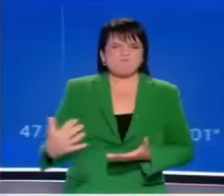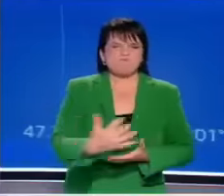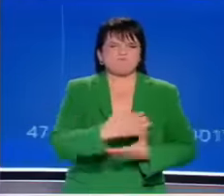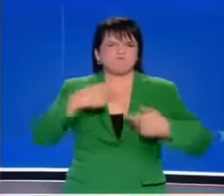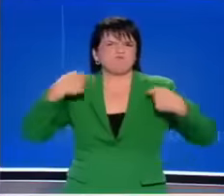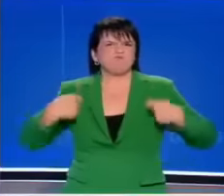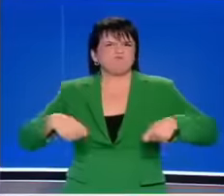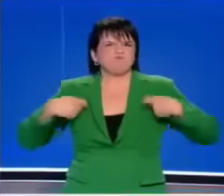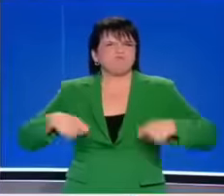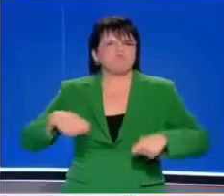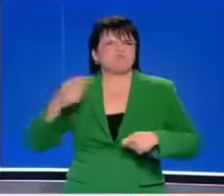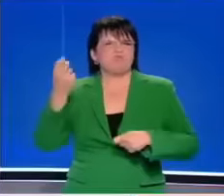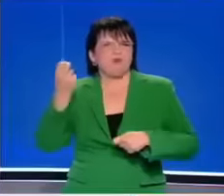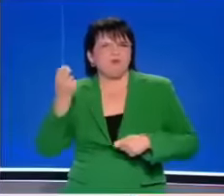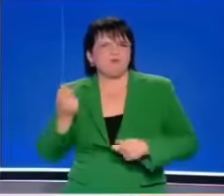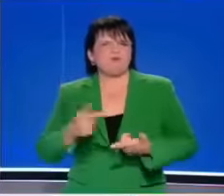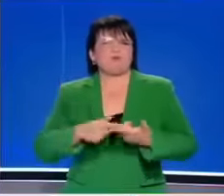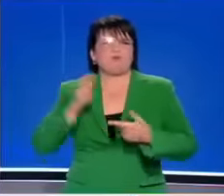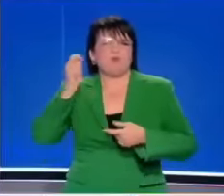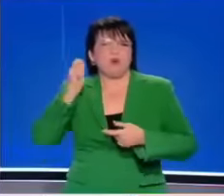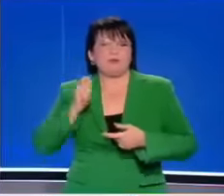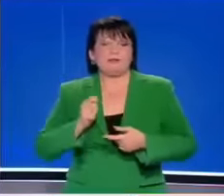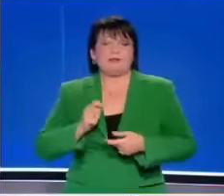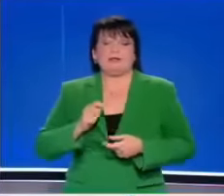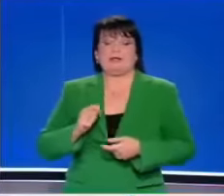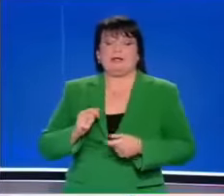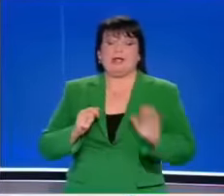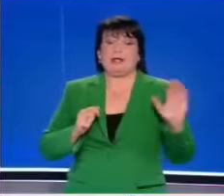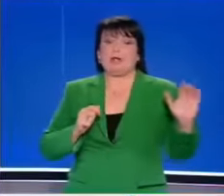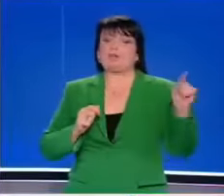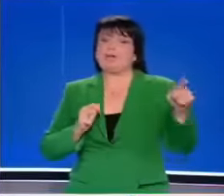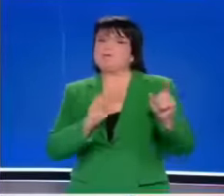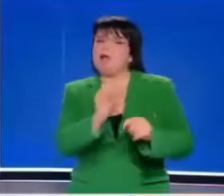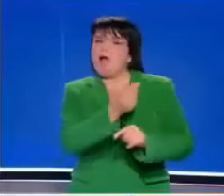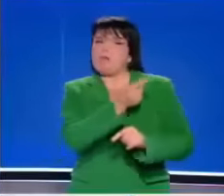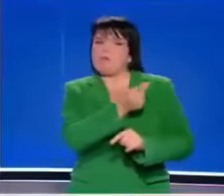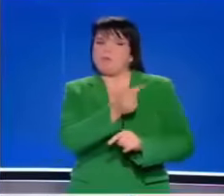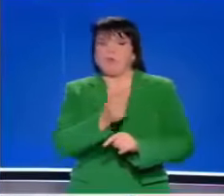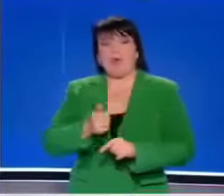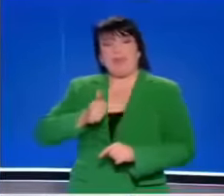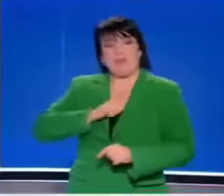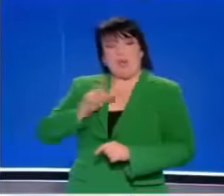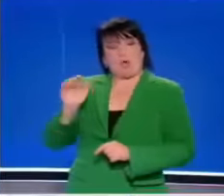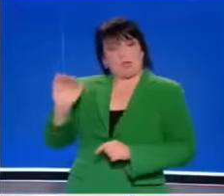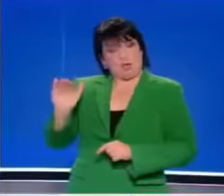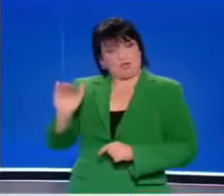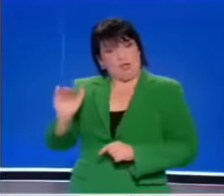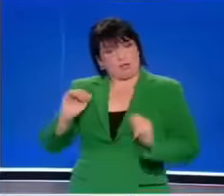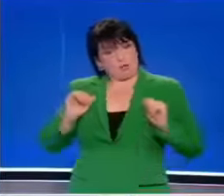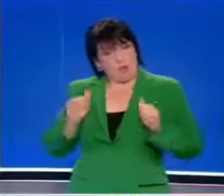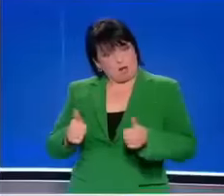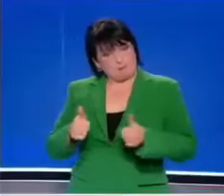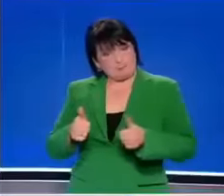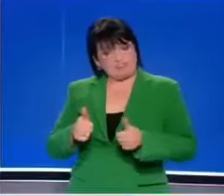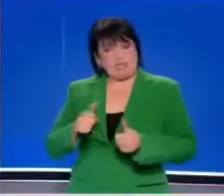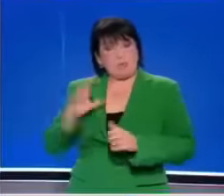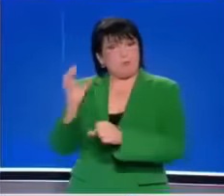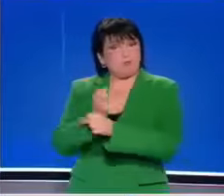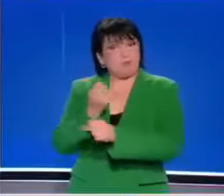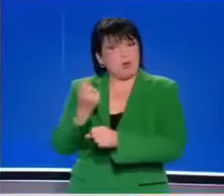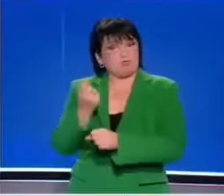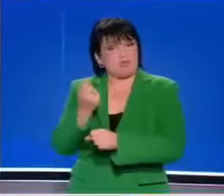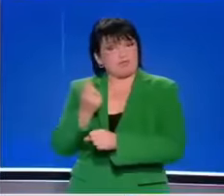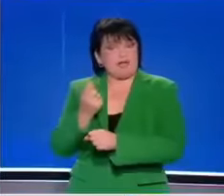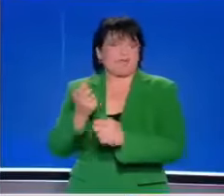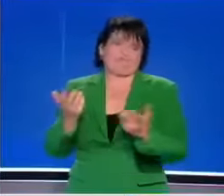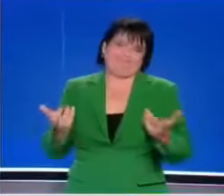σκς τους από τη βουλή με μισθούς βουλευτών και όχι έναν ιδιώτη που κατάφερε να γίνει πρόεδρος κόμματος και να γ αυτό το λόγο λόγο να επιτρέψει